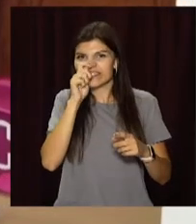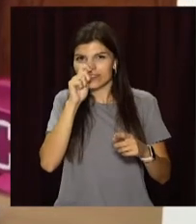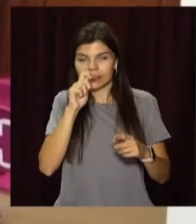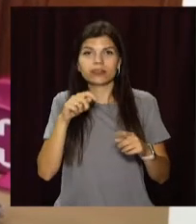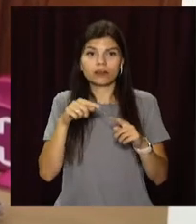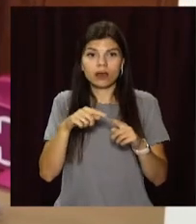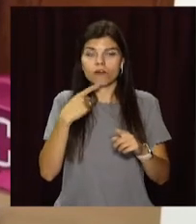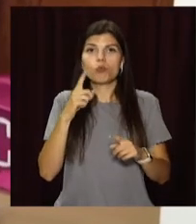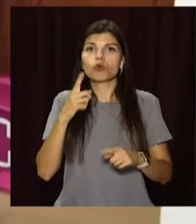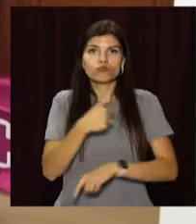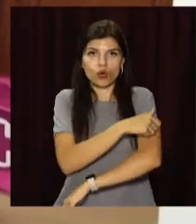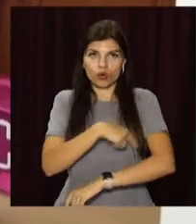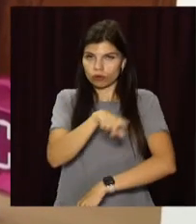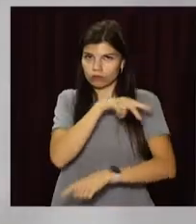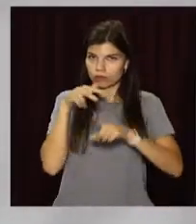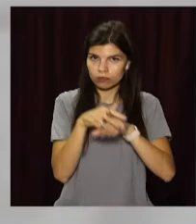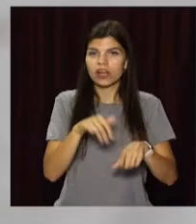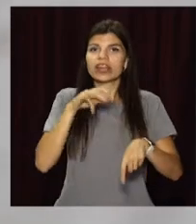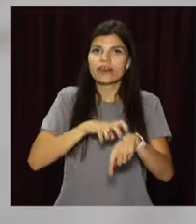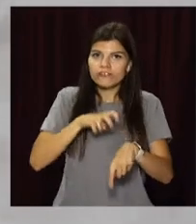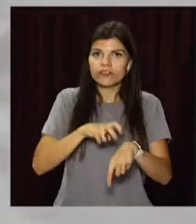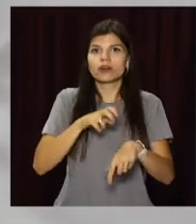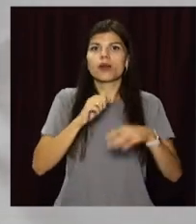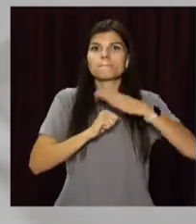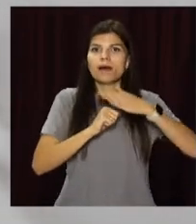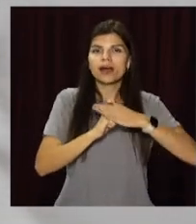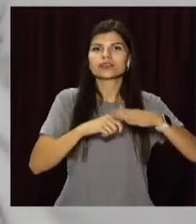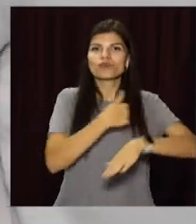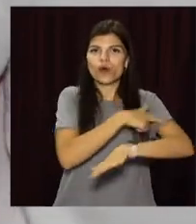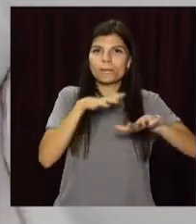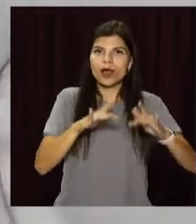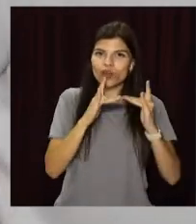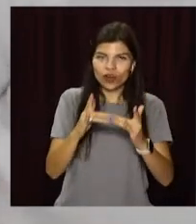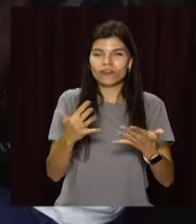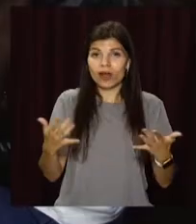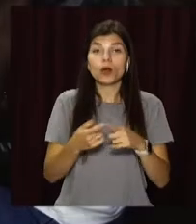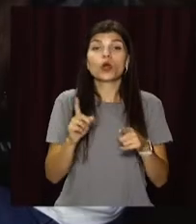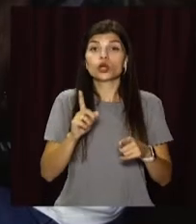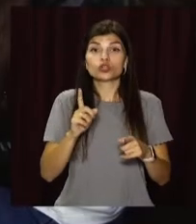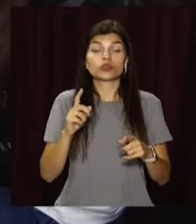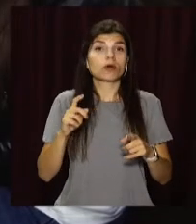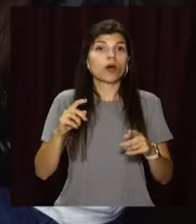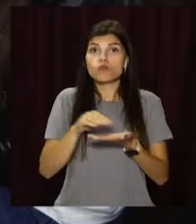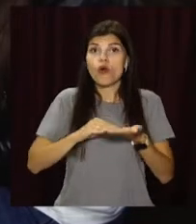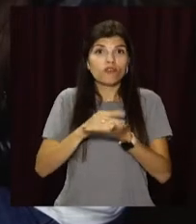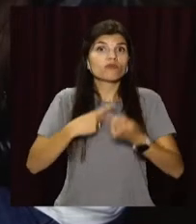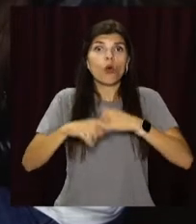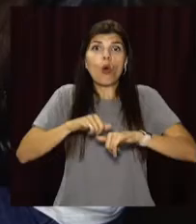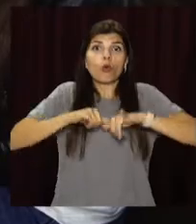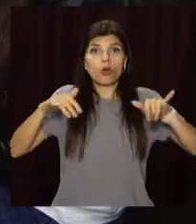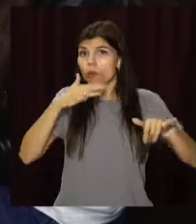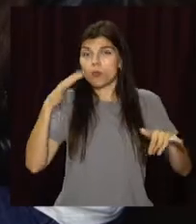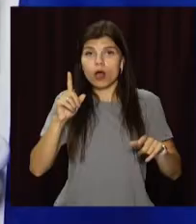навантаження і на медичну систему загалом, і на лікарів ковідних баз, зокрема. Тому, щоб мінімізувати нові спалахи інфекції,